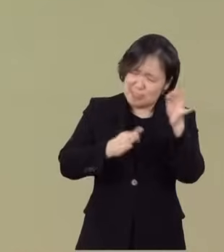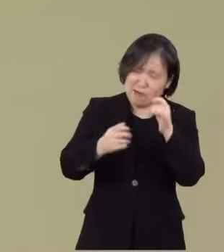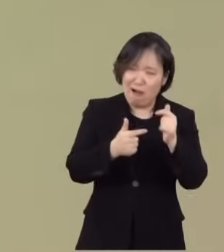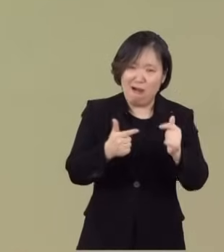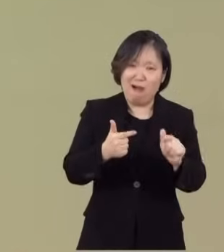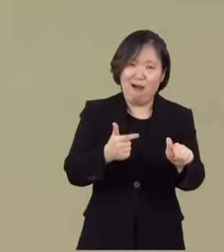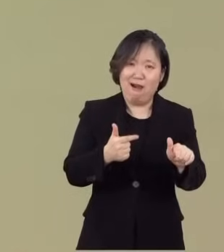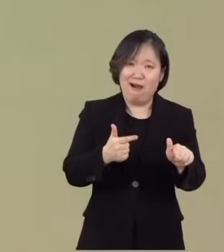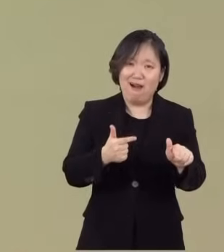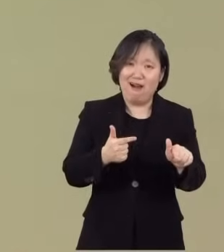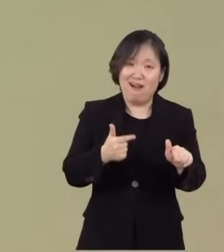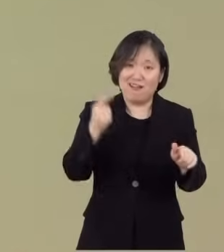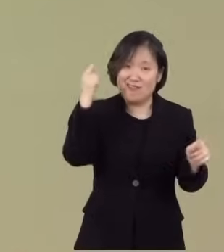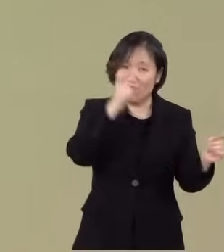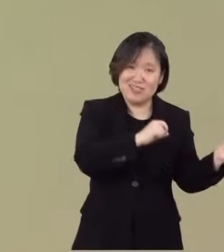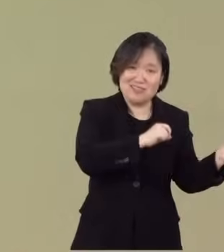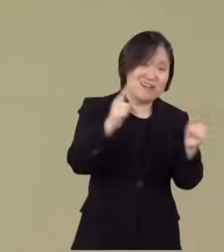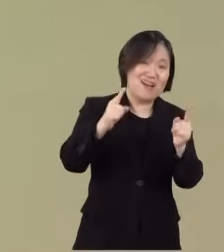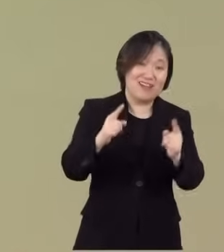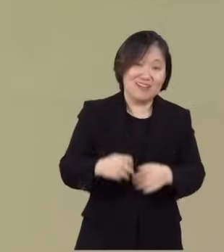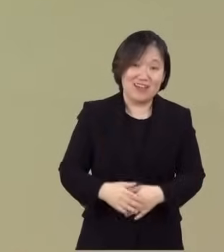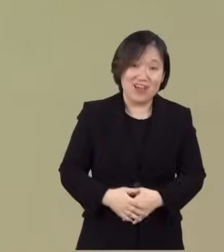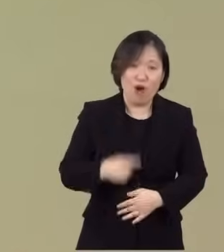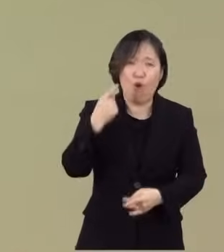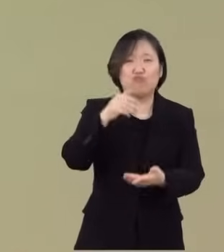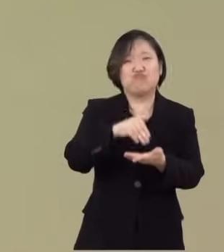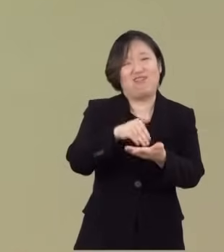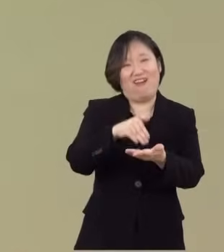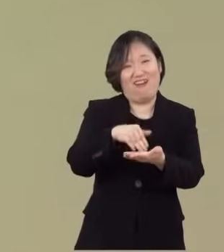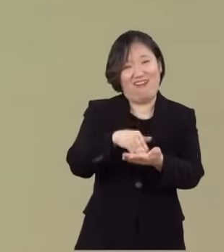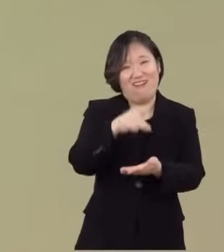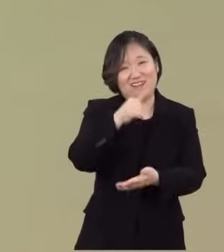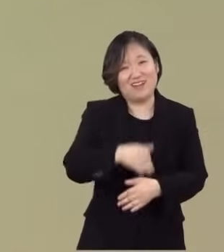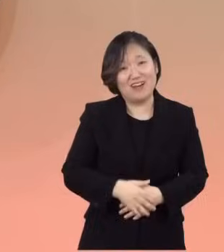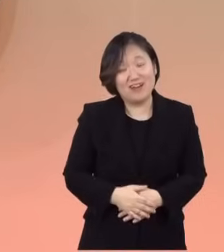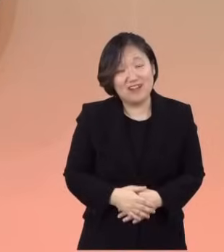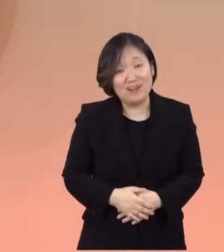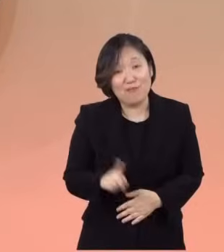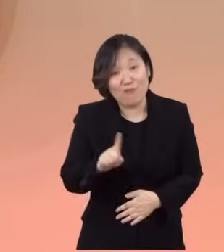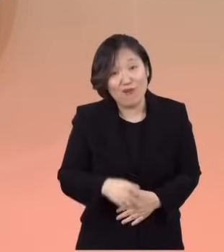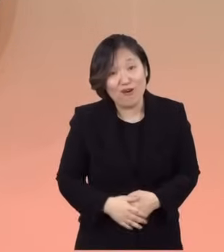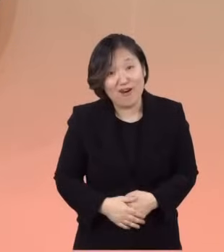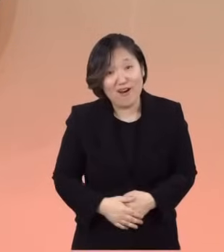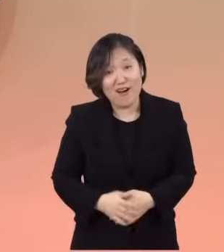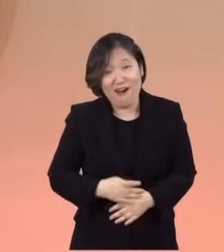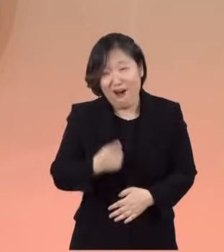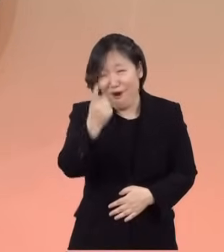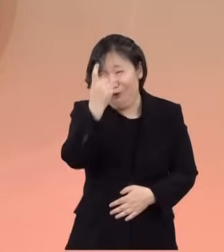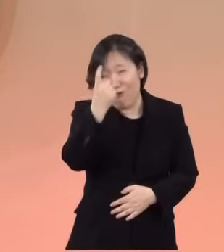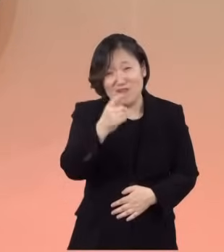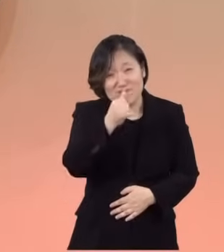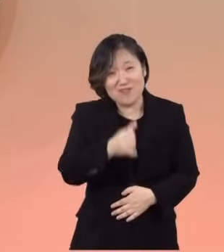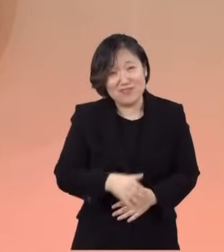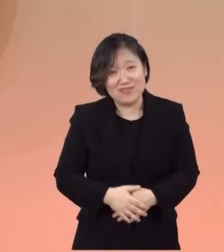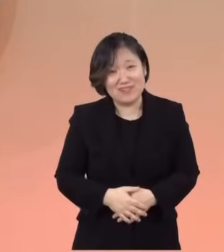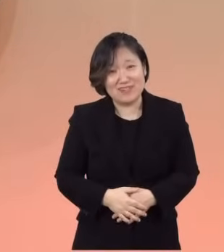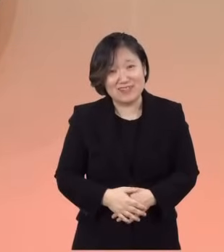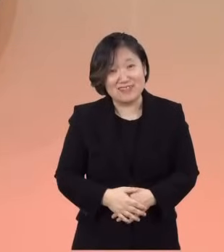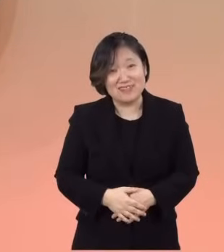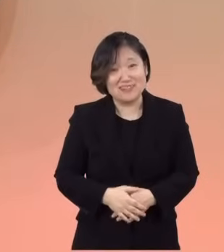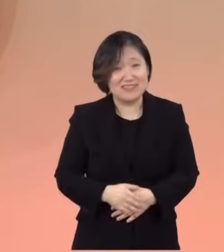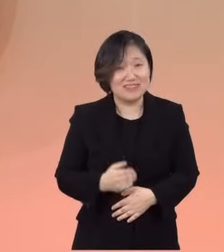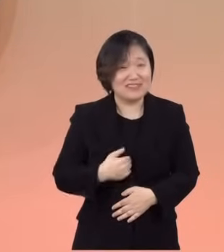실수를 했구나 그때서야 정신을 차리게 된 걸 보면 아 역시이 말 안 듣고